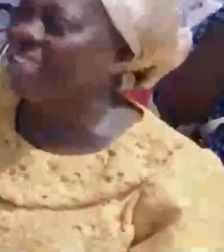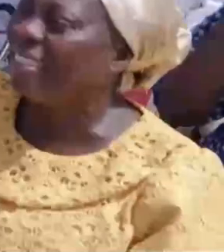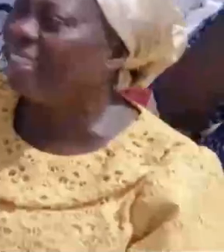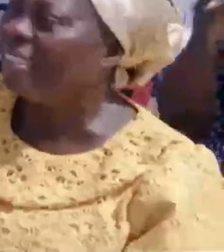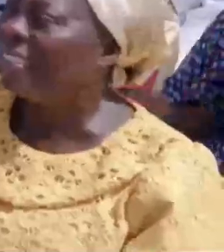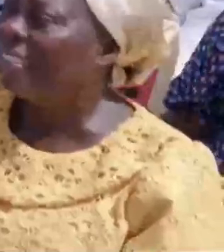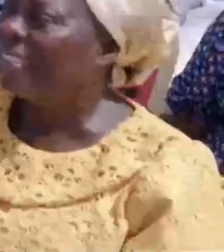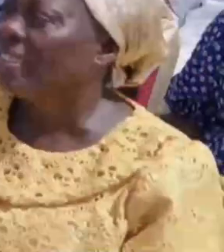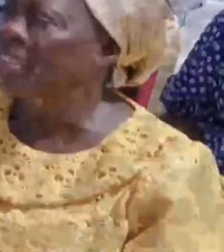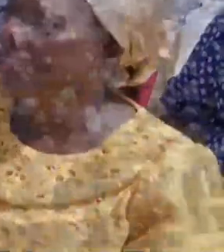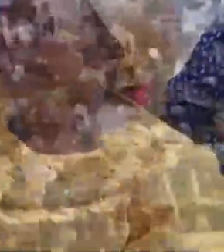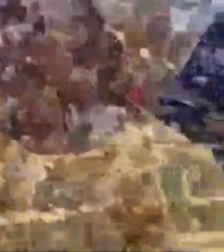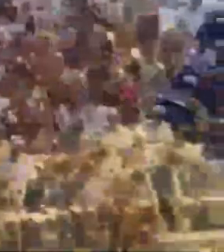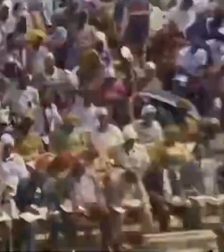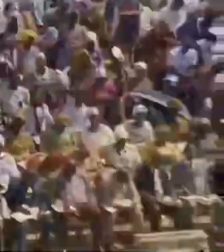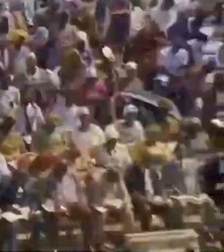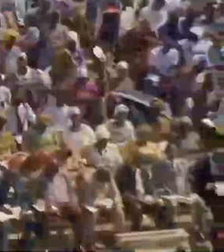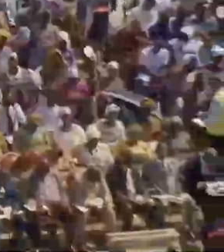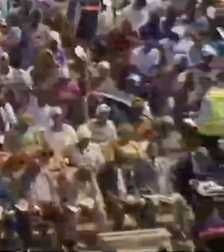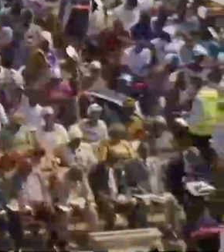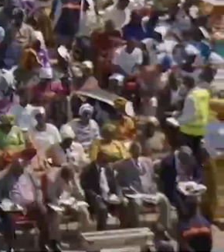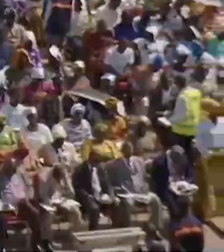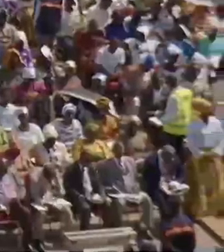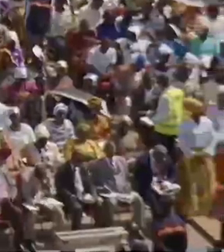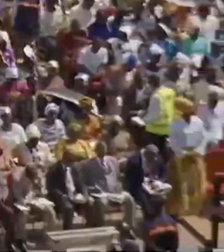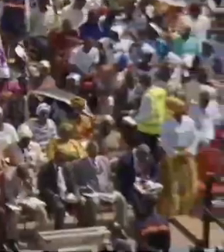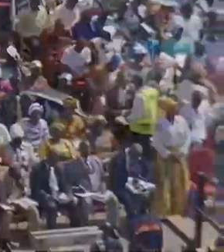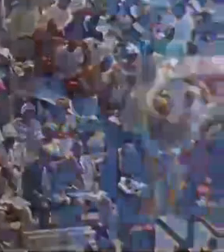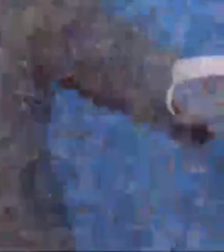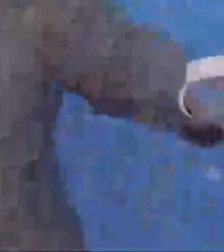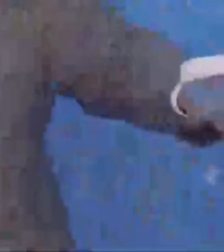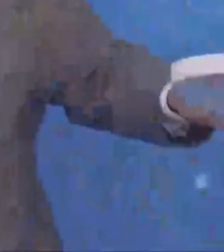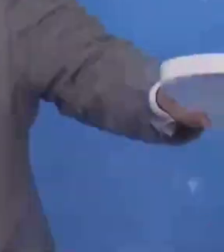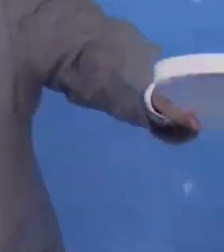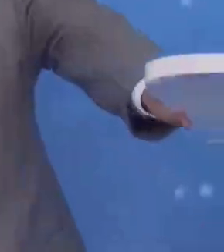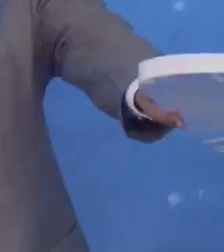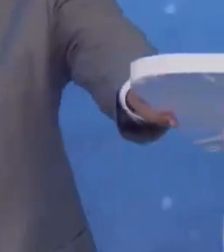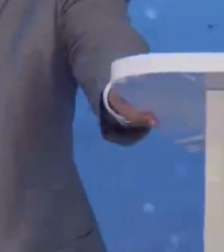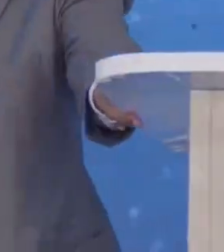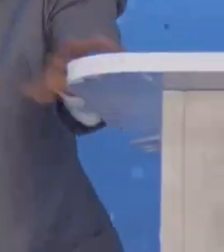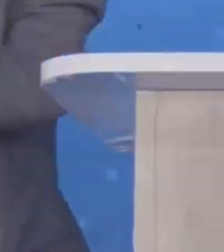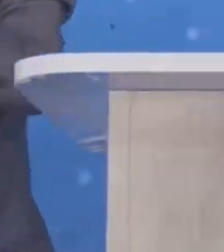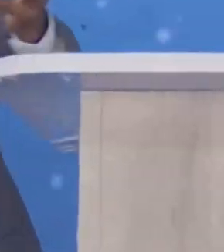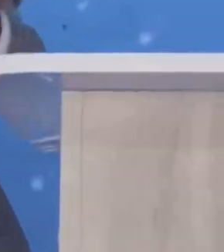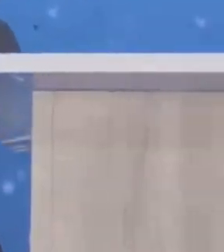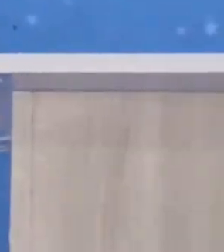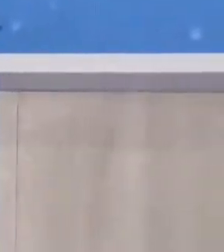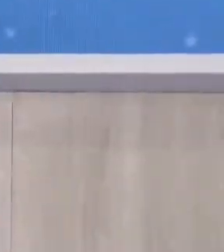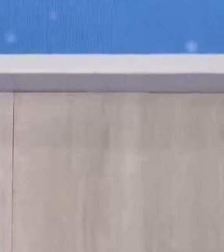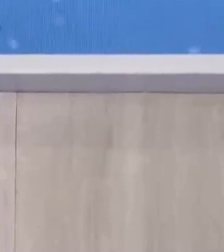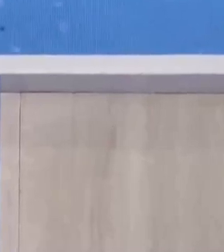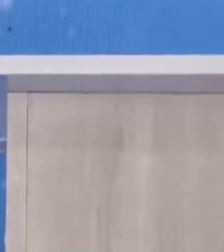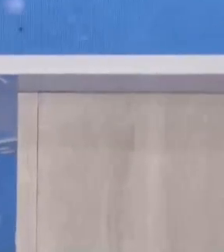La voie qui conduit au cœur de Dieu, c'est la voie de la sainteté. Le chemin